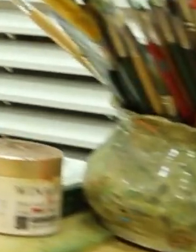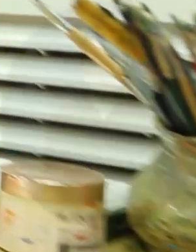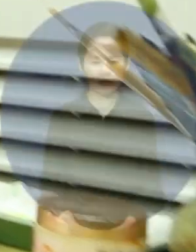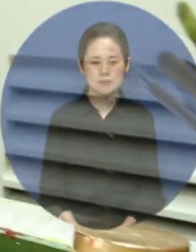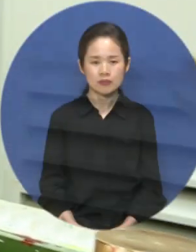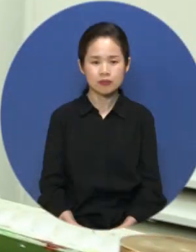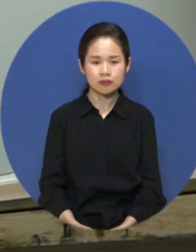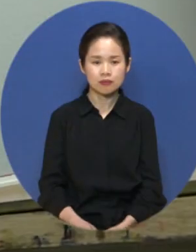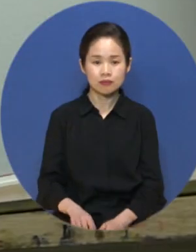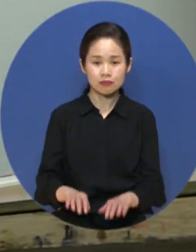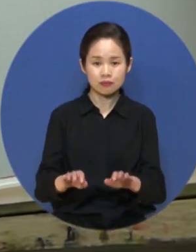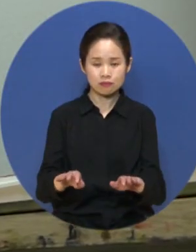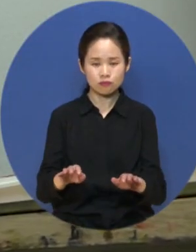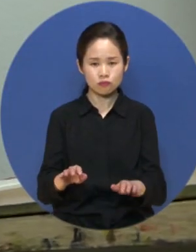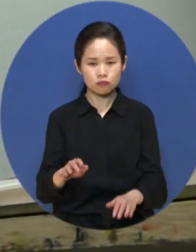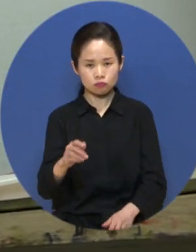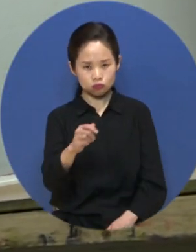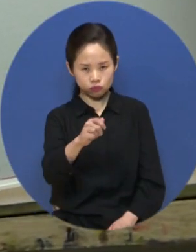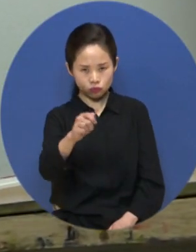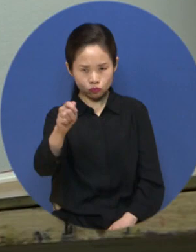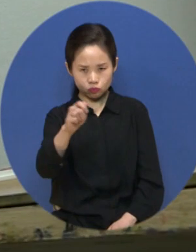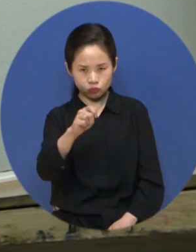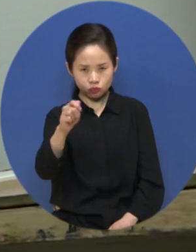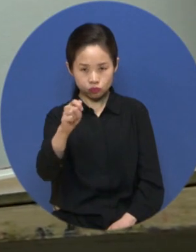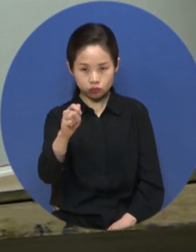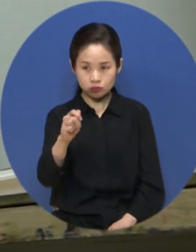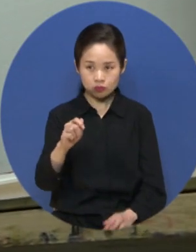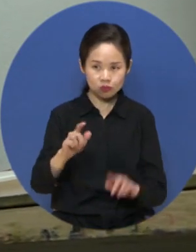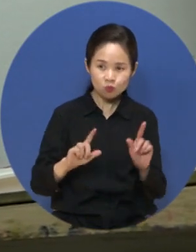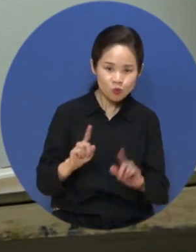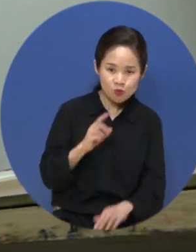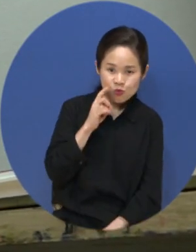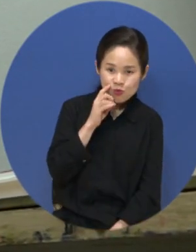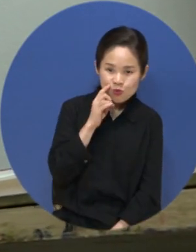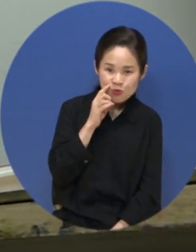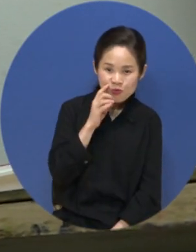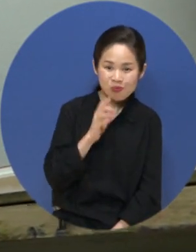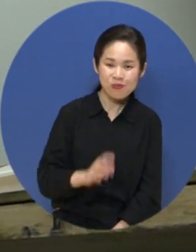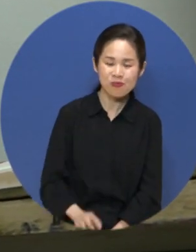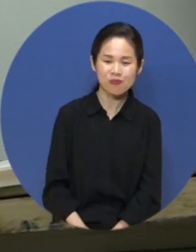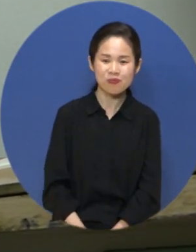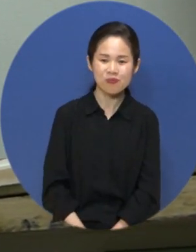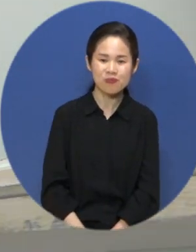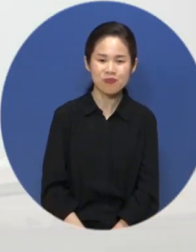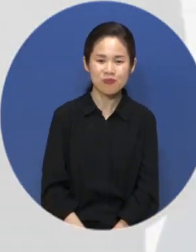재호 씨가 한창 작업 중인 그림이 궁금해졌는데요.